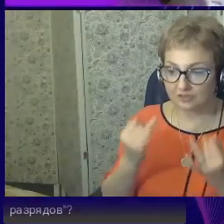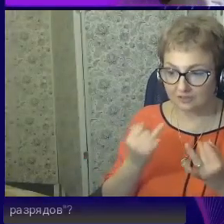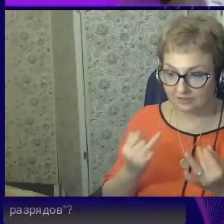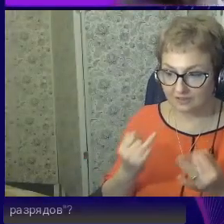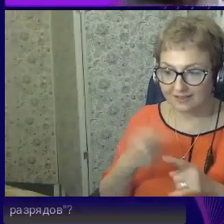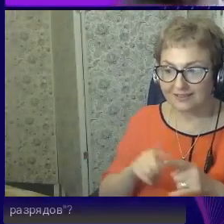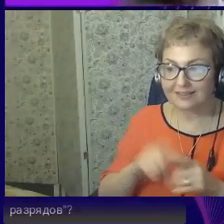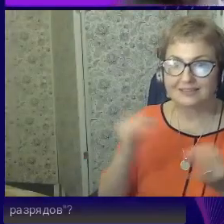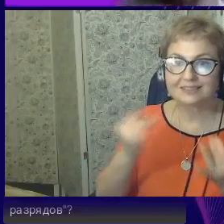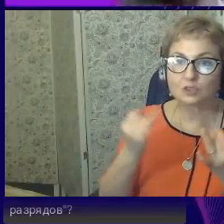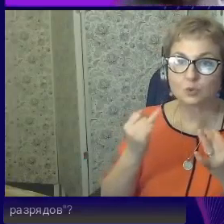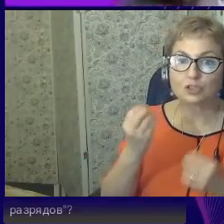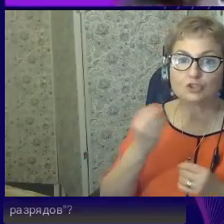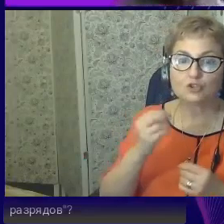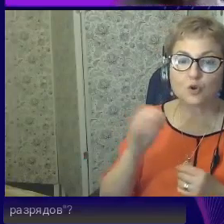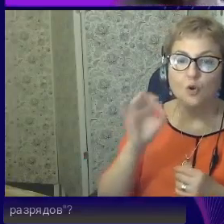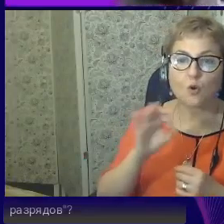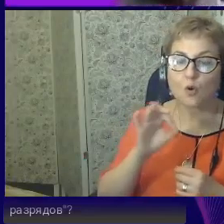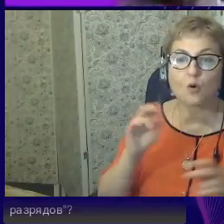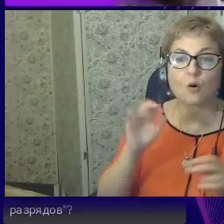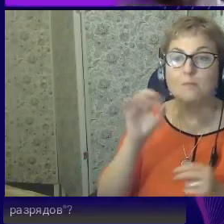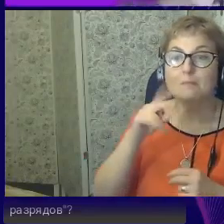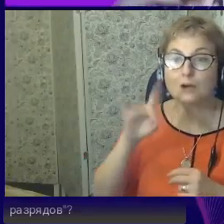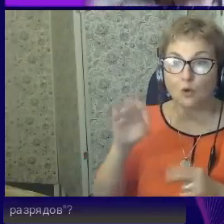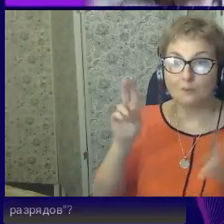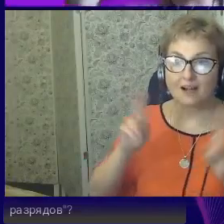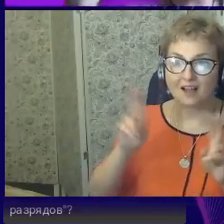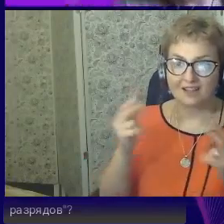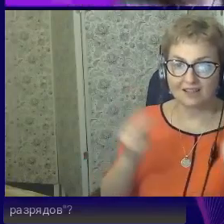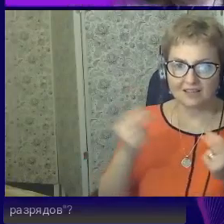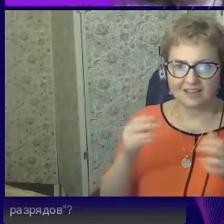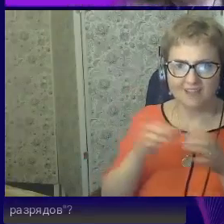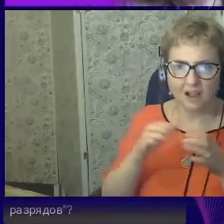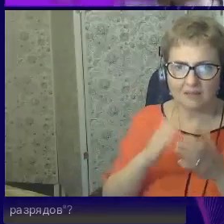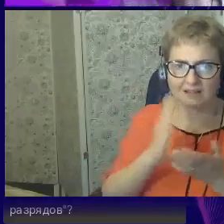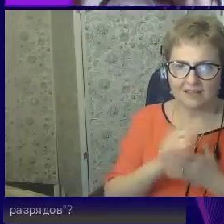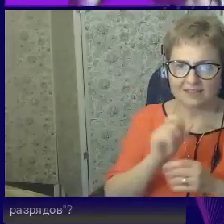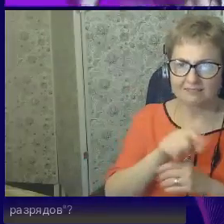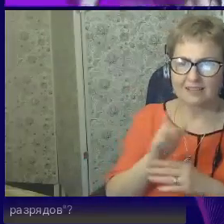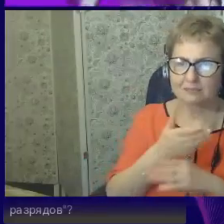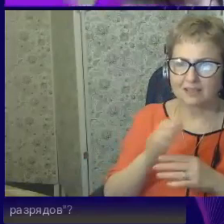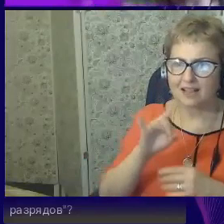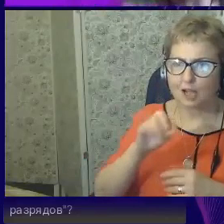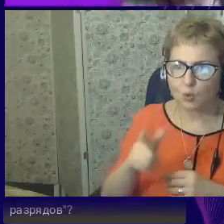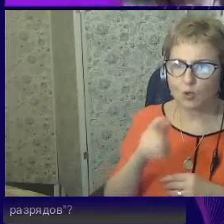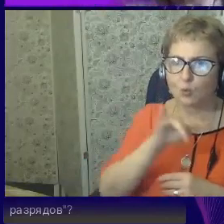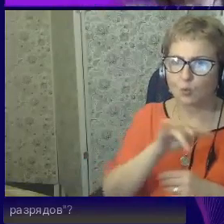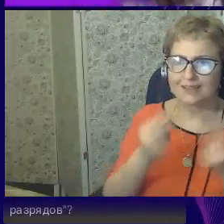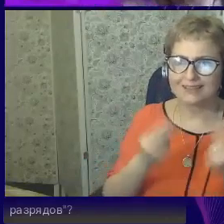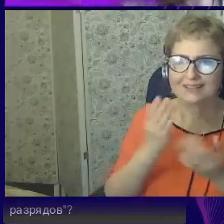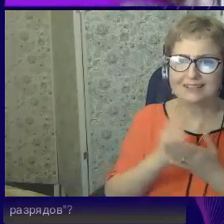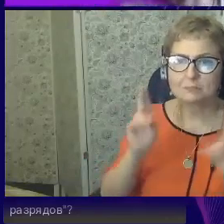эта история еще и про правила игры. То есть в команде есть роли, у игры есть